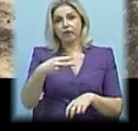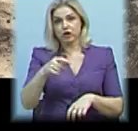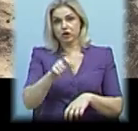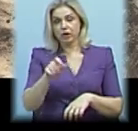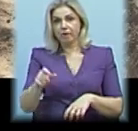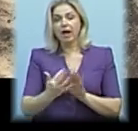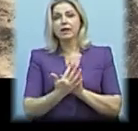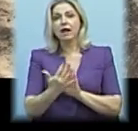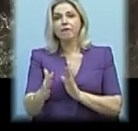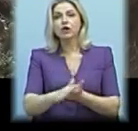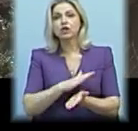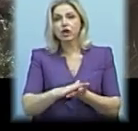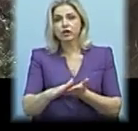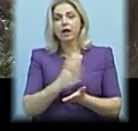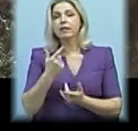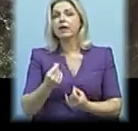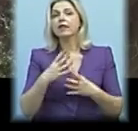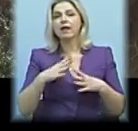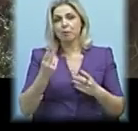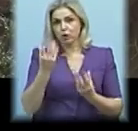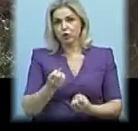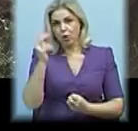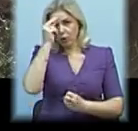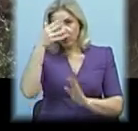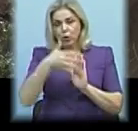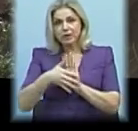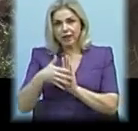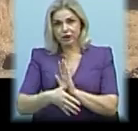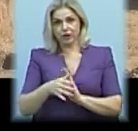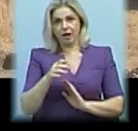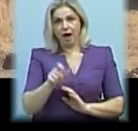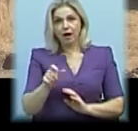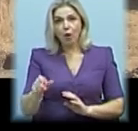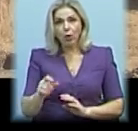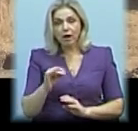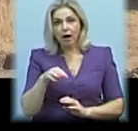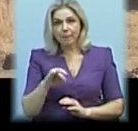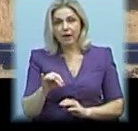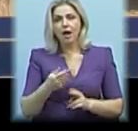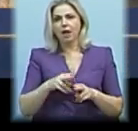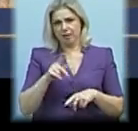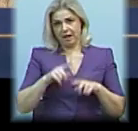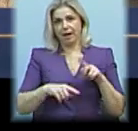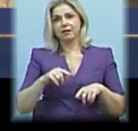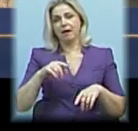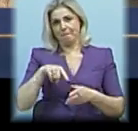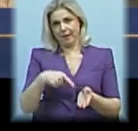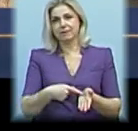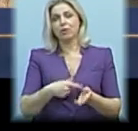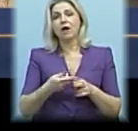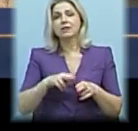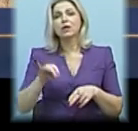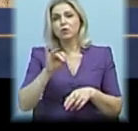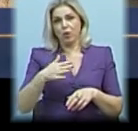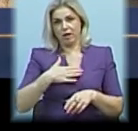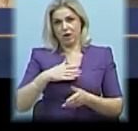трави чистили територію, де ще не проводились дослідження археологами. По-перше, це рідне місто, це історія нашого